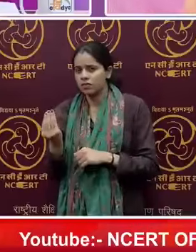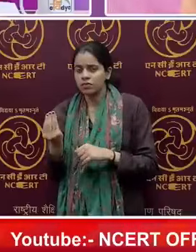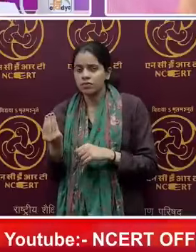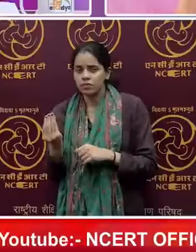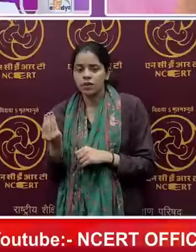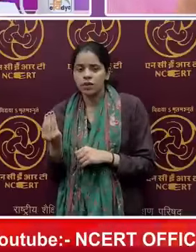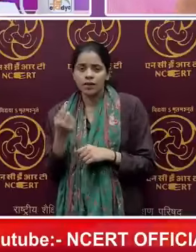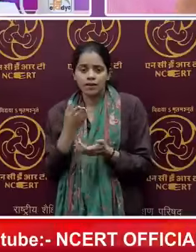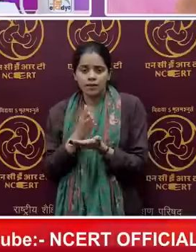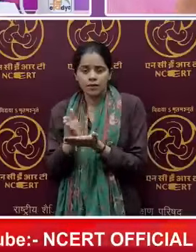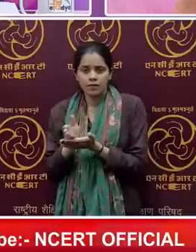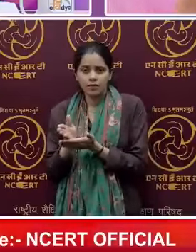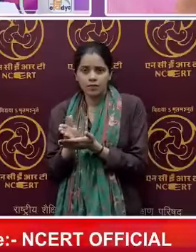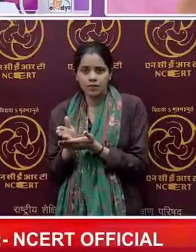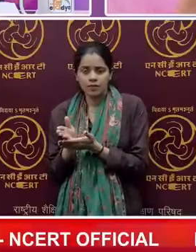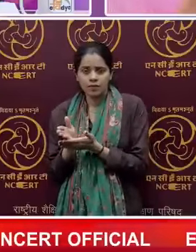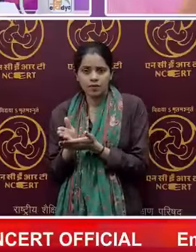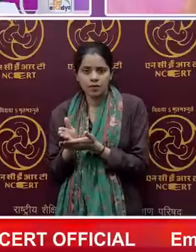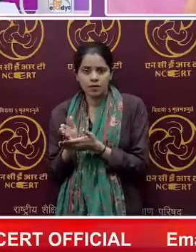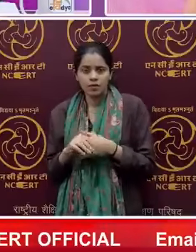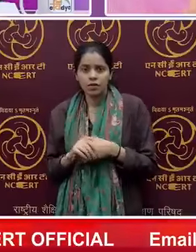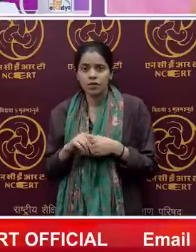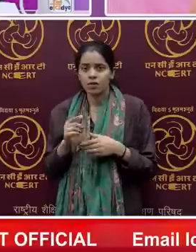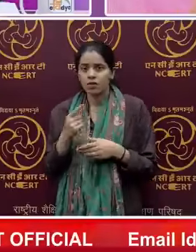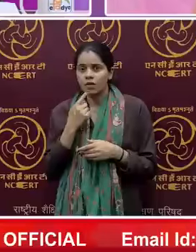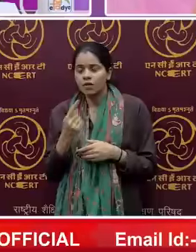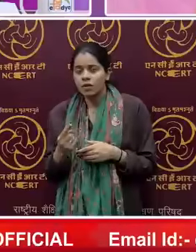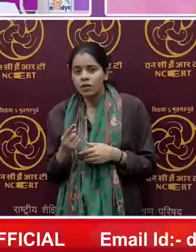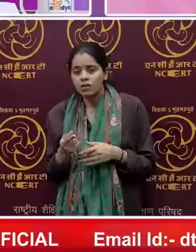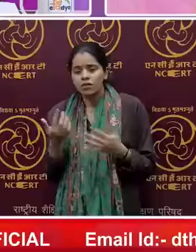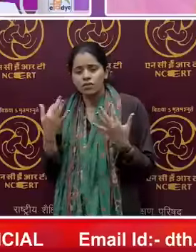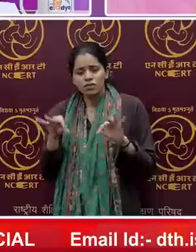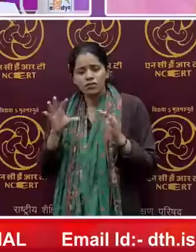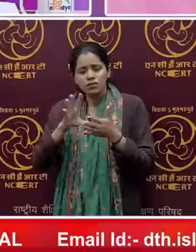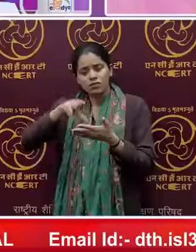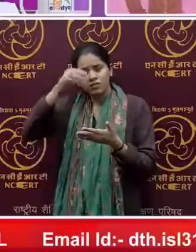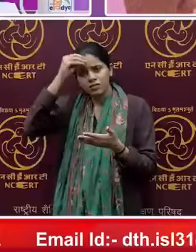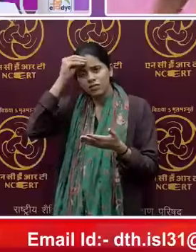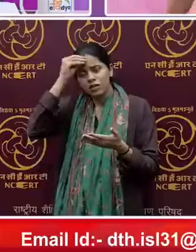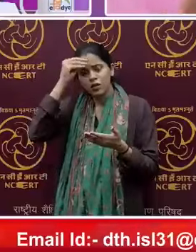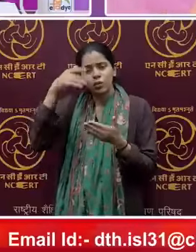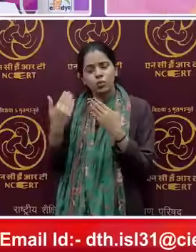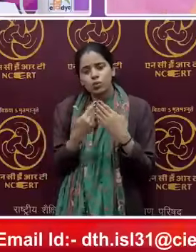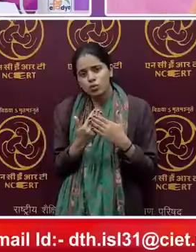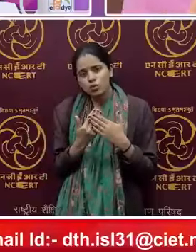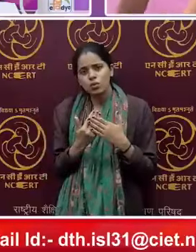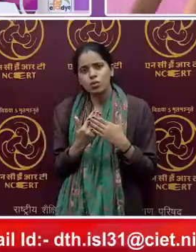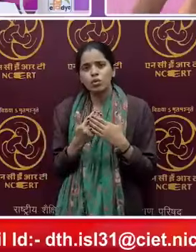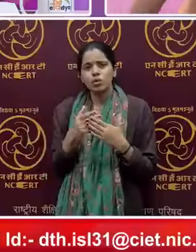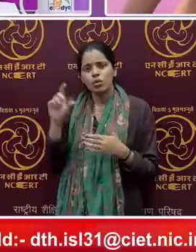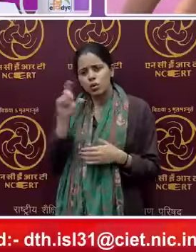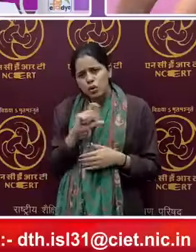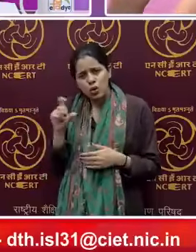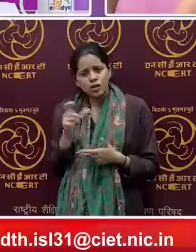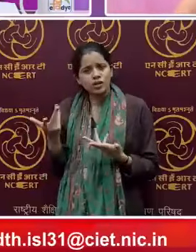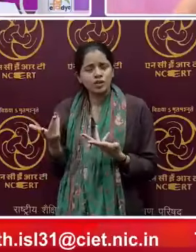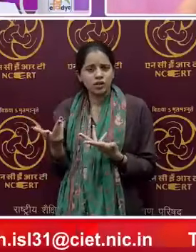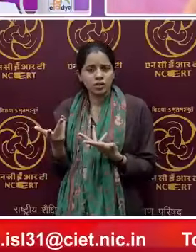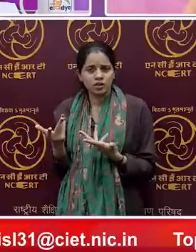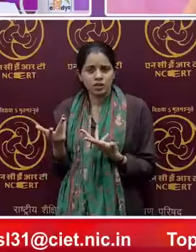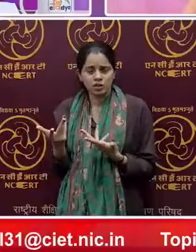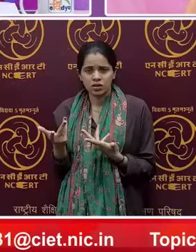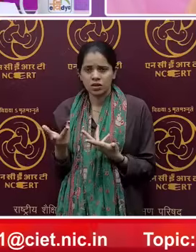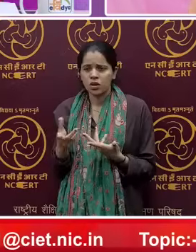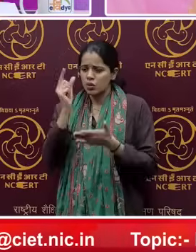भी एक तरीके से open, yeah. They can be skillless learners. They complete their schooling. Yeah. They can go to college. They can do Lot